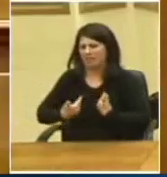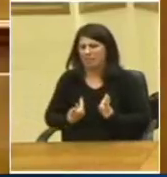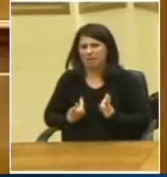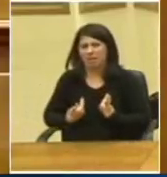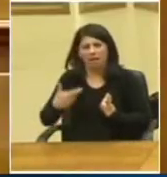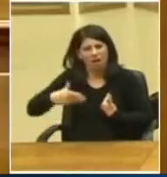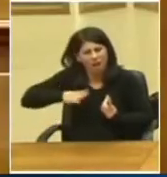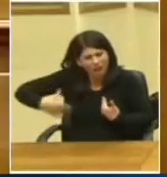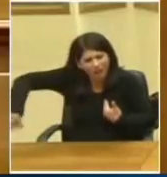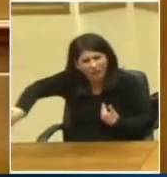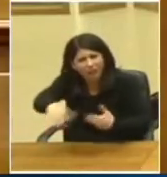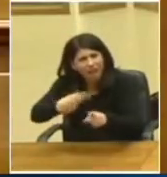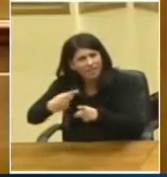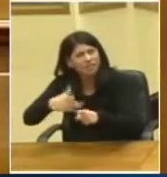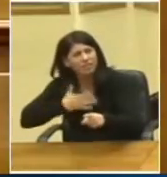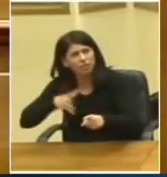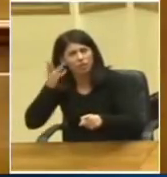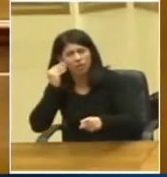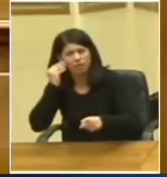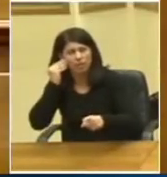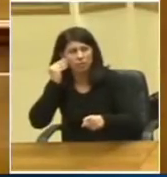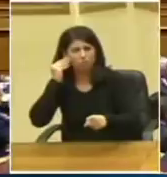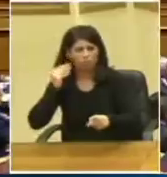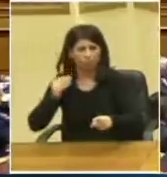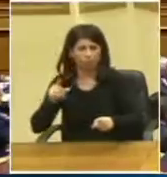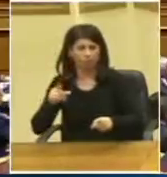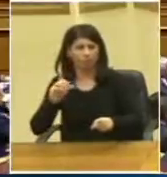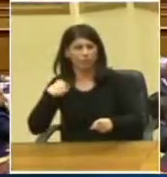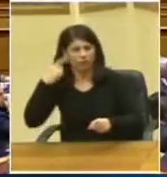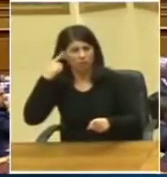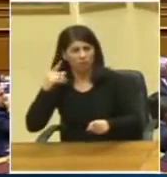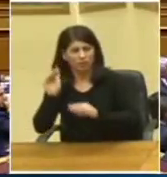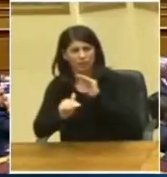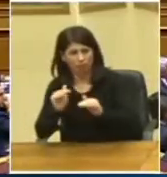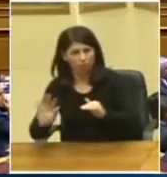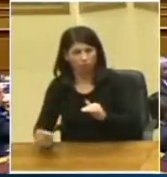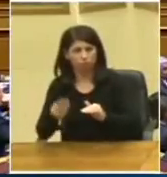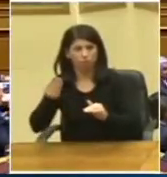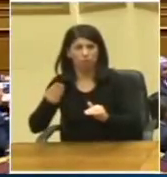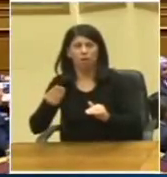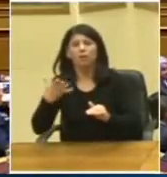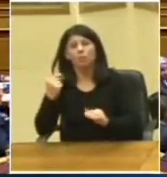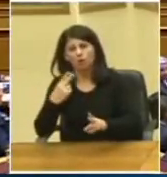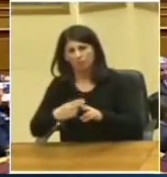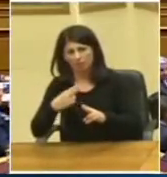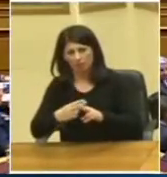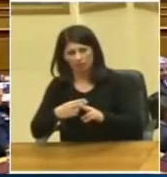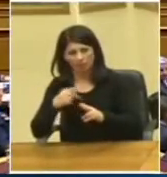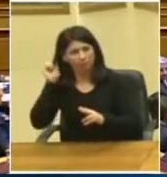στον ίδιο τον κόσμο που σας στηρίζει χρωστάτε απαντήσεις, διότι νομίζω ότι τα ερωτήματα που εγείρονται είναι πολύ κρίσιμα.